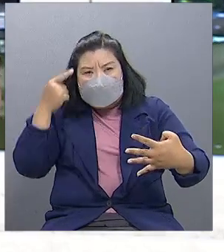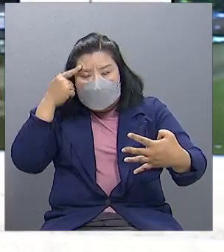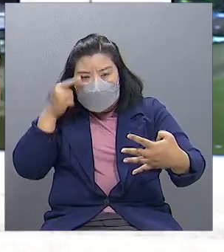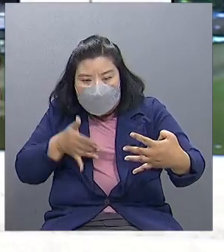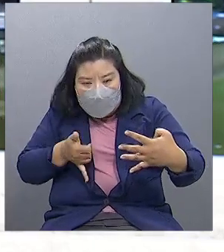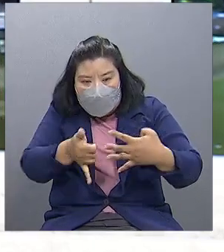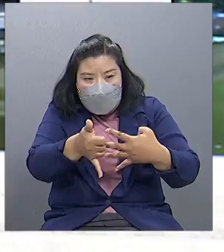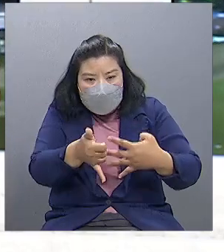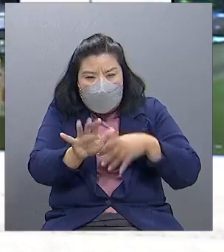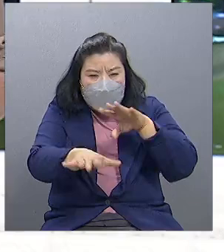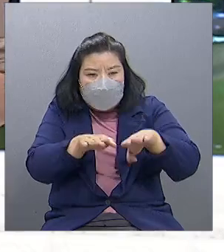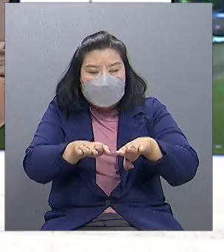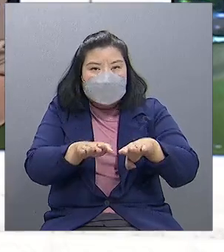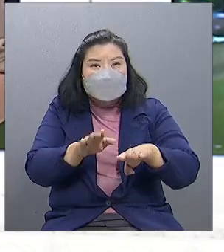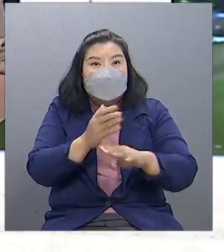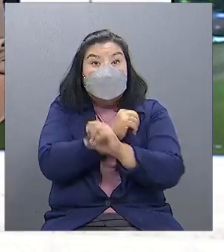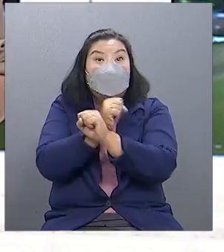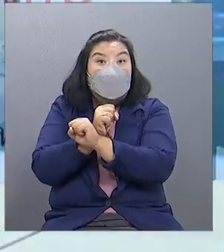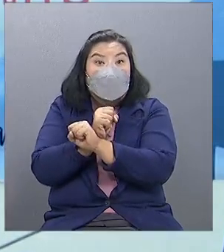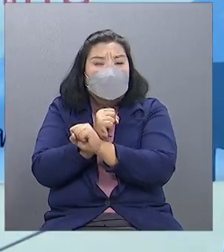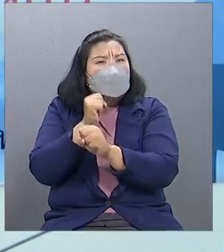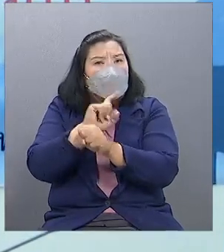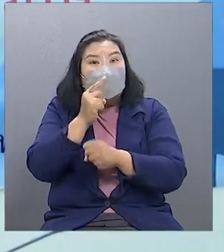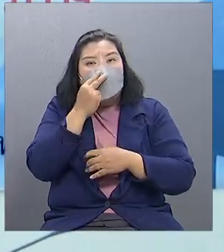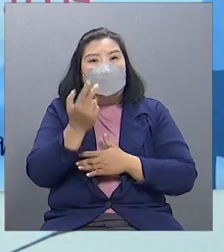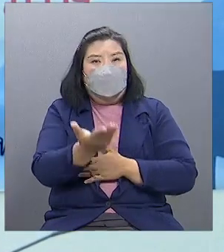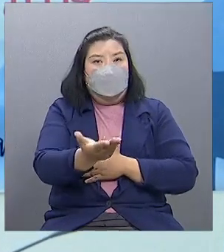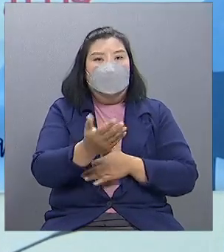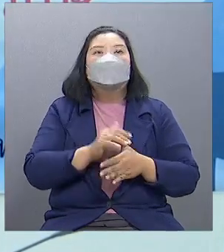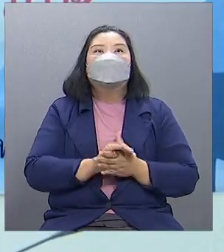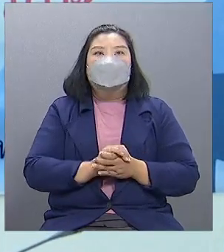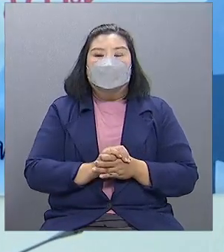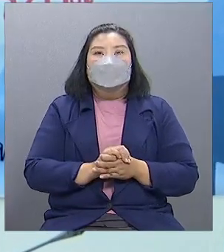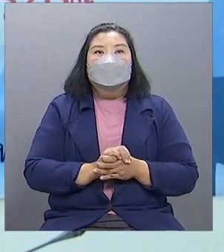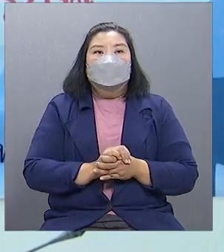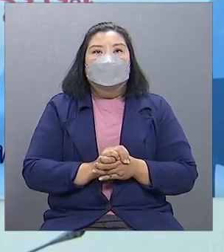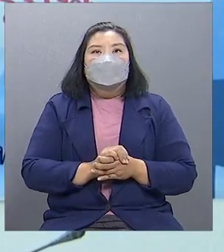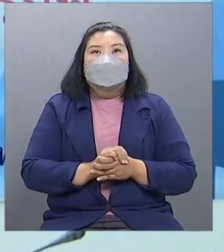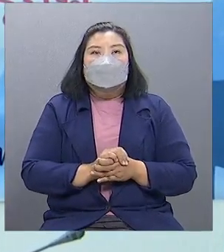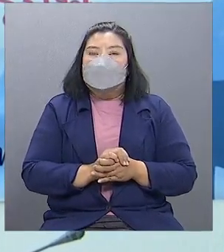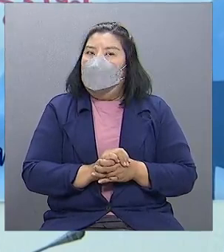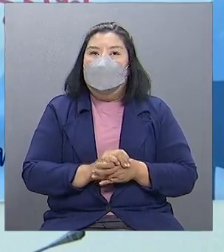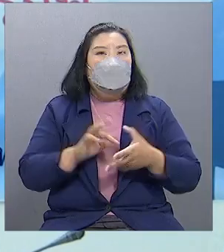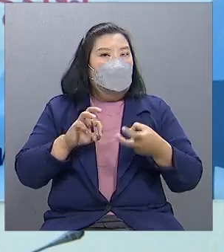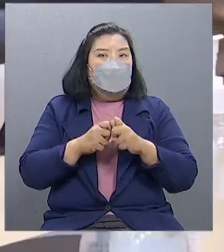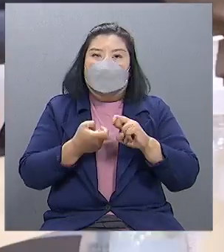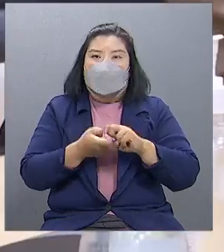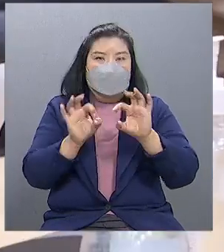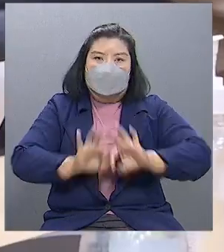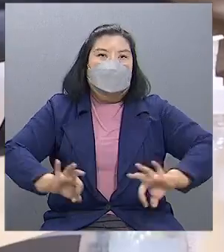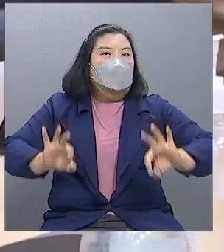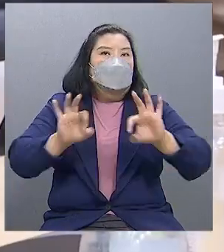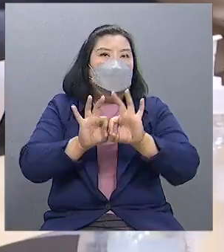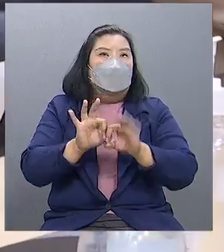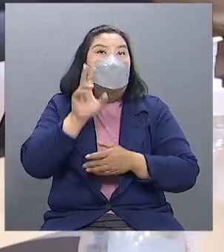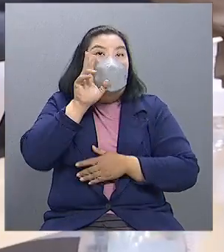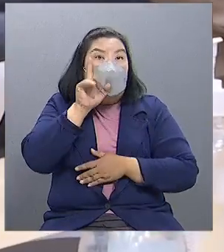มาดูที่จัดนี้กัค่ะ1.ื่องนี้เป็นเรื่องใหญ่เลยนะคะ เพ้ทาหล plateauข่วกัเป็เรื่องเป็รา